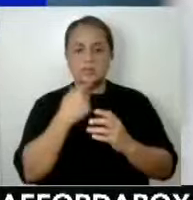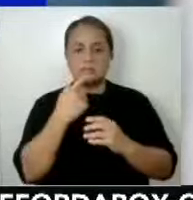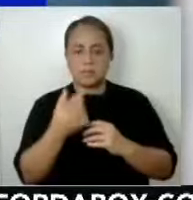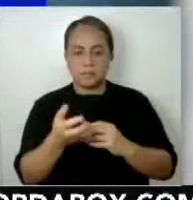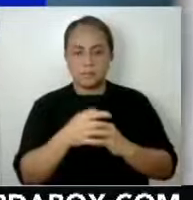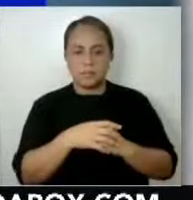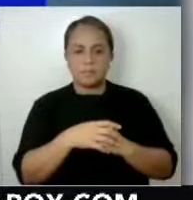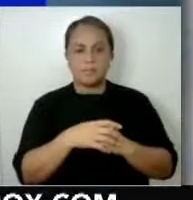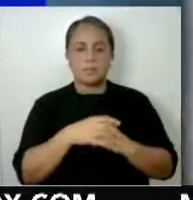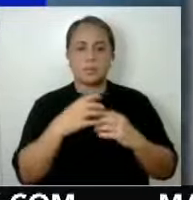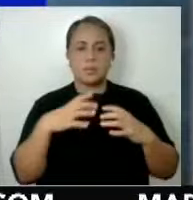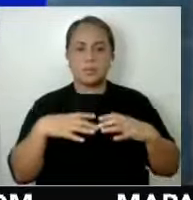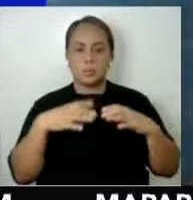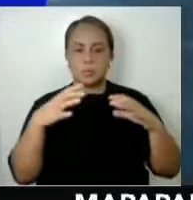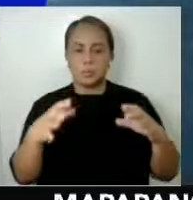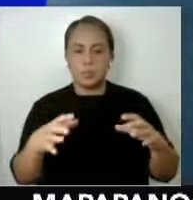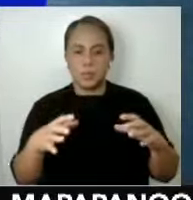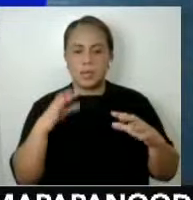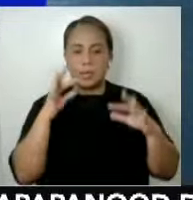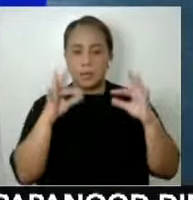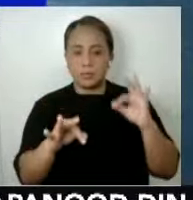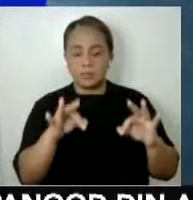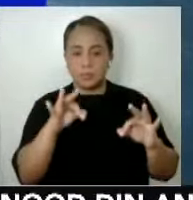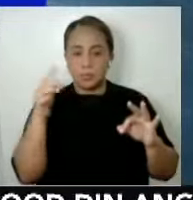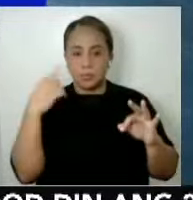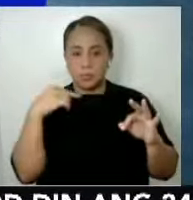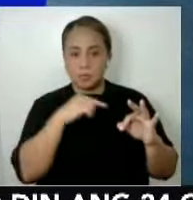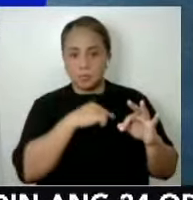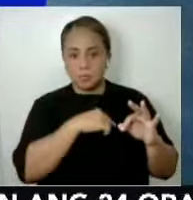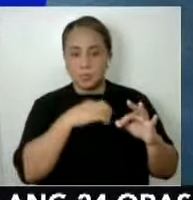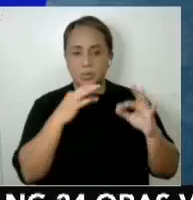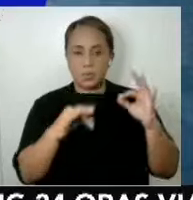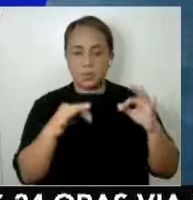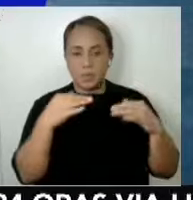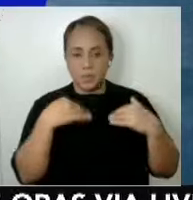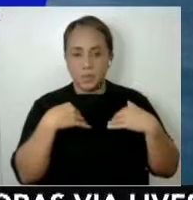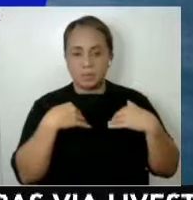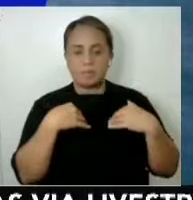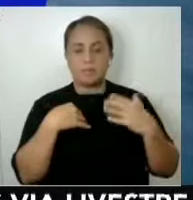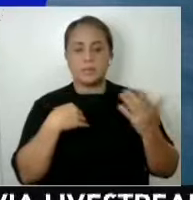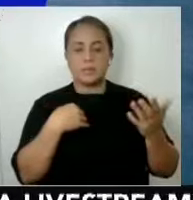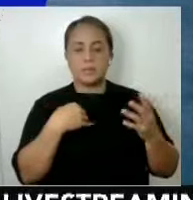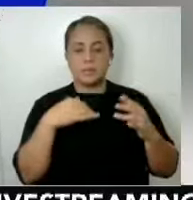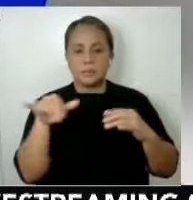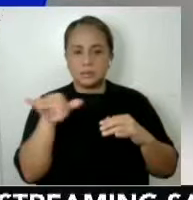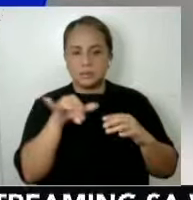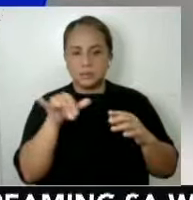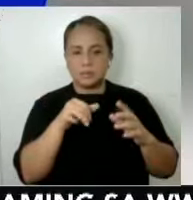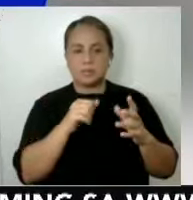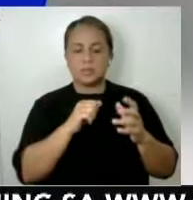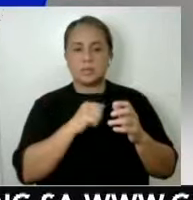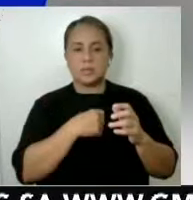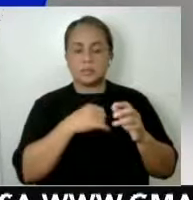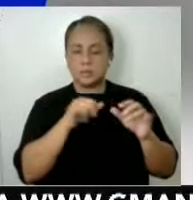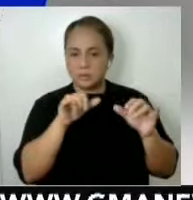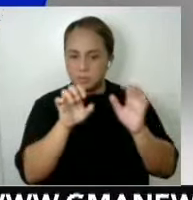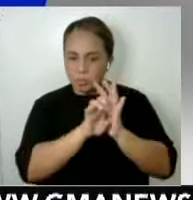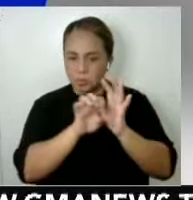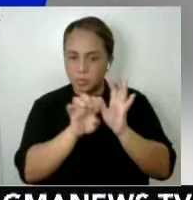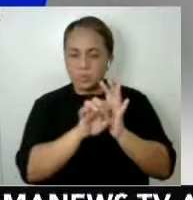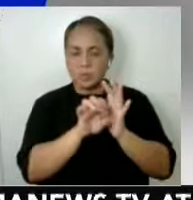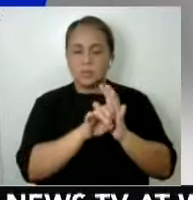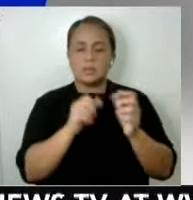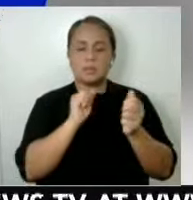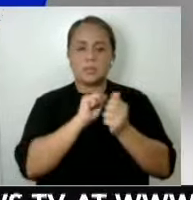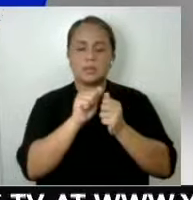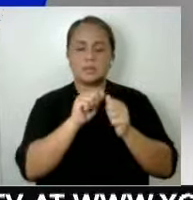sila na kapag kami ay gumawa ng prototype na papasa sa Philippine National Standard, ay